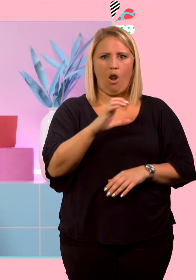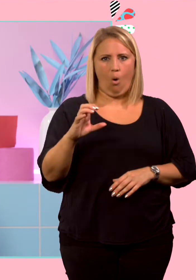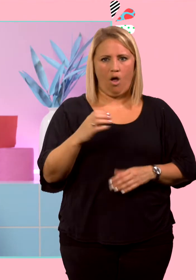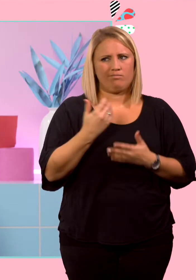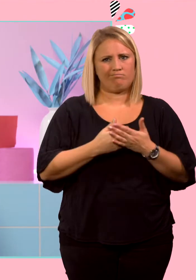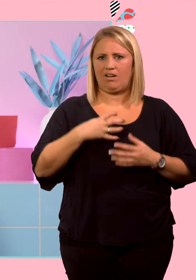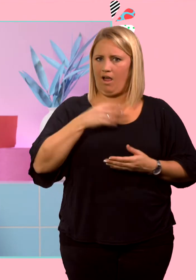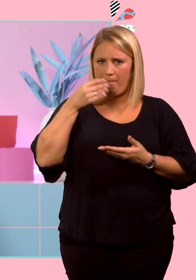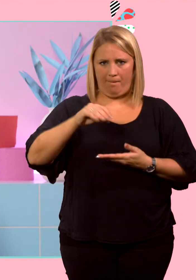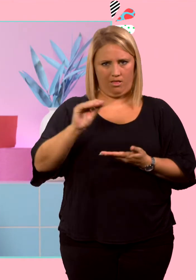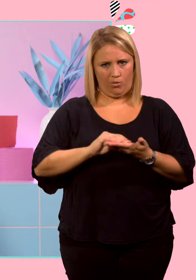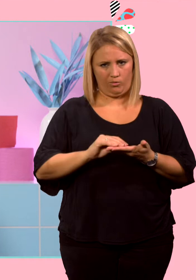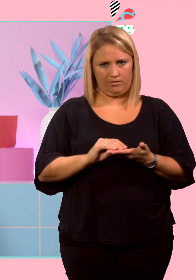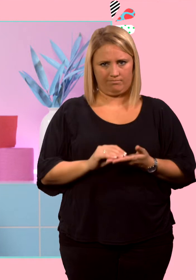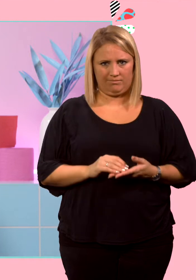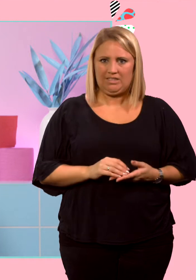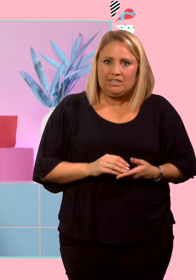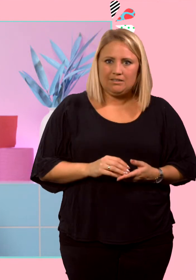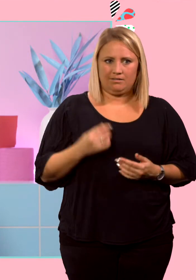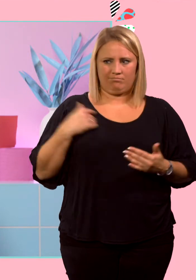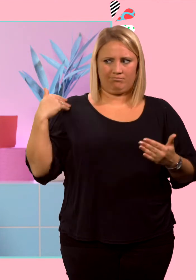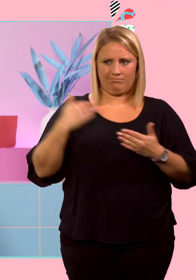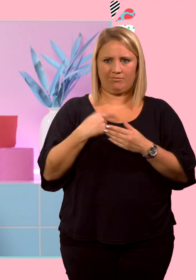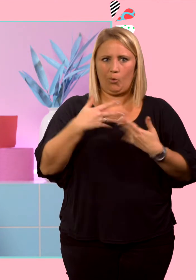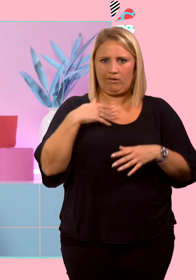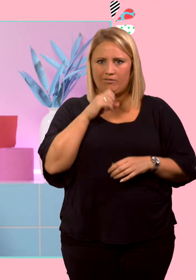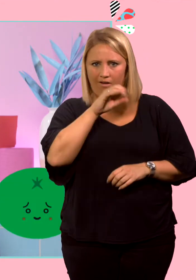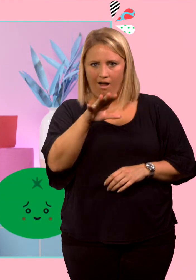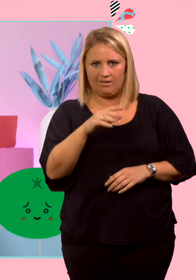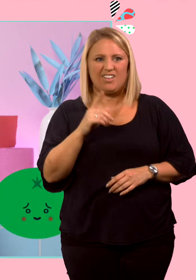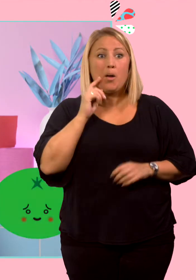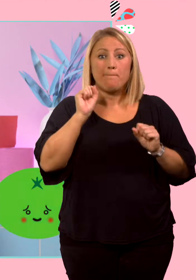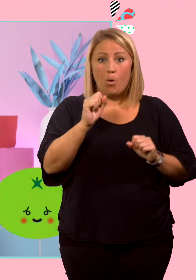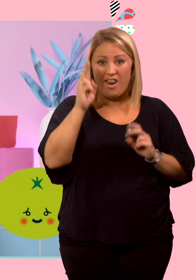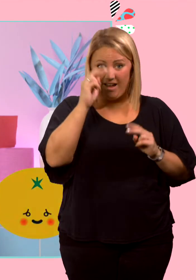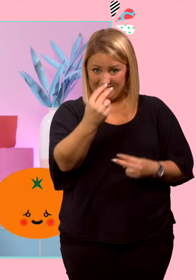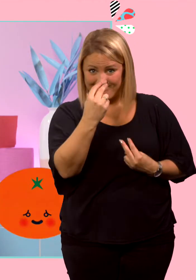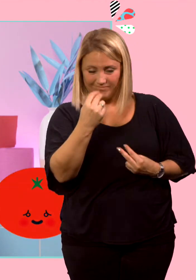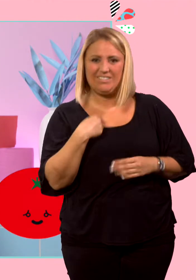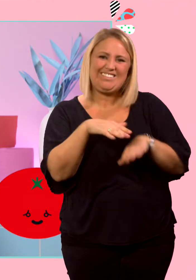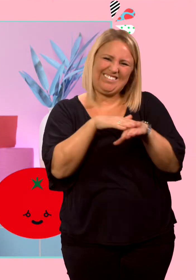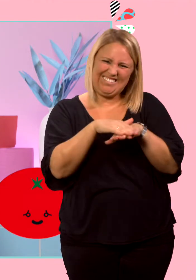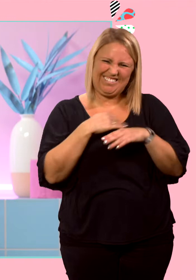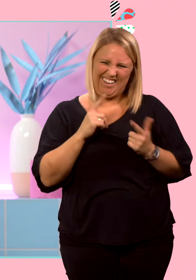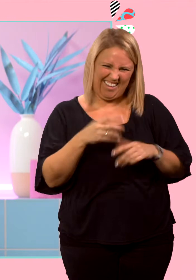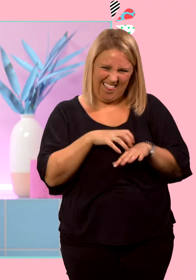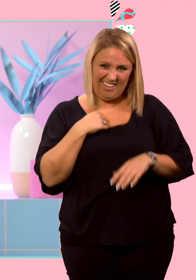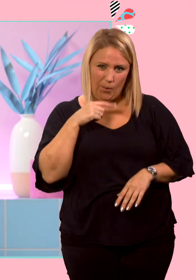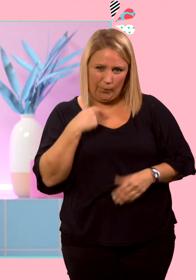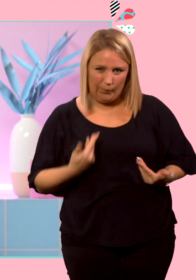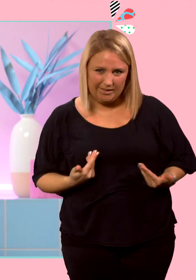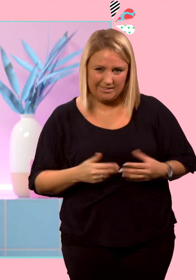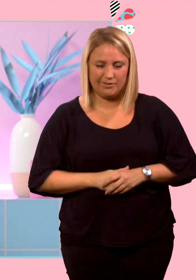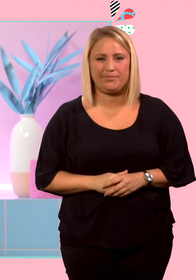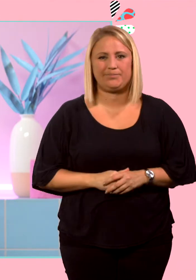krank, ich kann nicht mitschwimmen gehen. Ich glaube, das weiß auch bis heute keiner. Falls meine Lehrer das sehen, das tut mir sehr leid, ich habe keine Chlorallergie. Als Fahrradbote habe